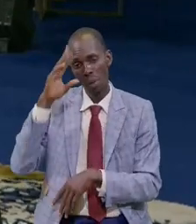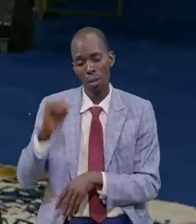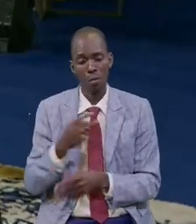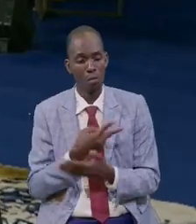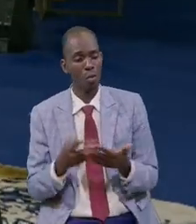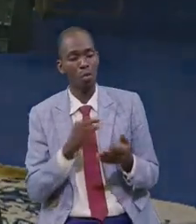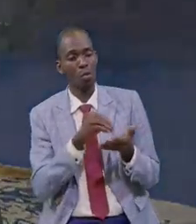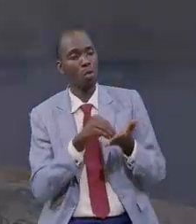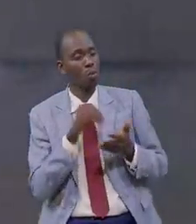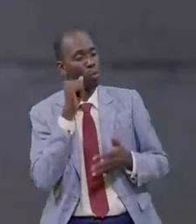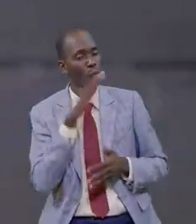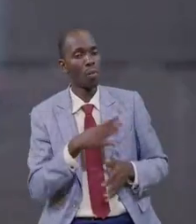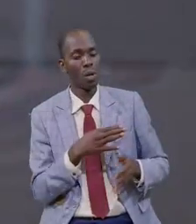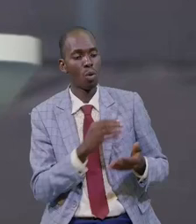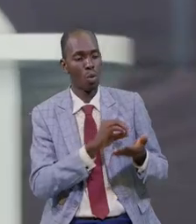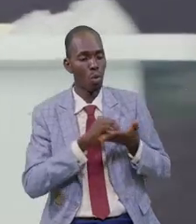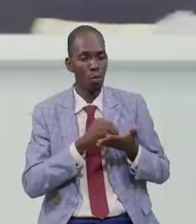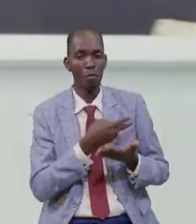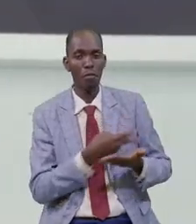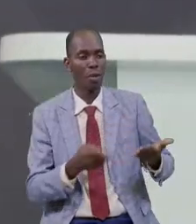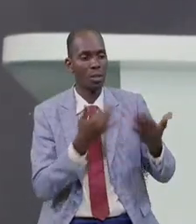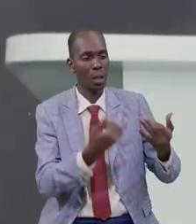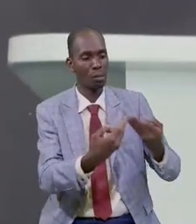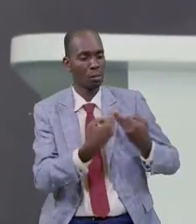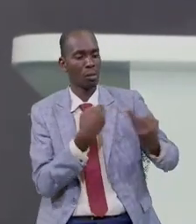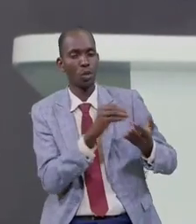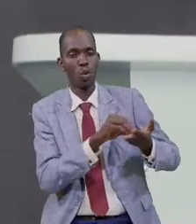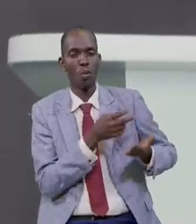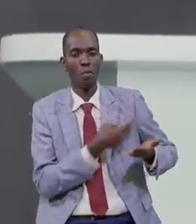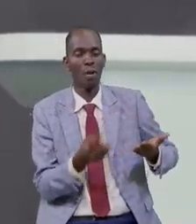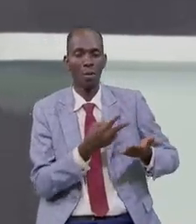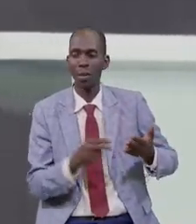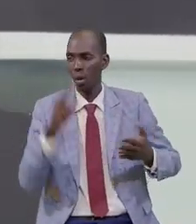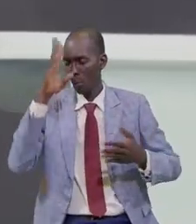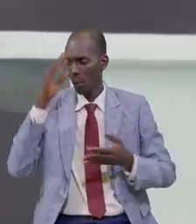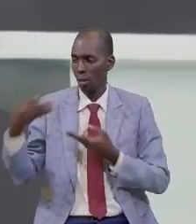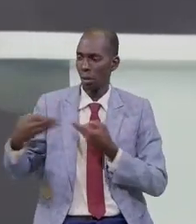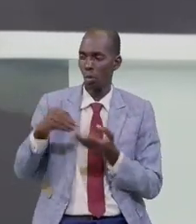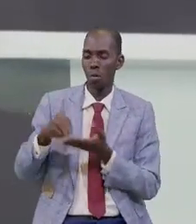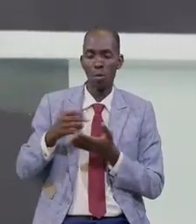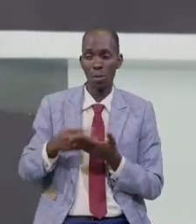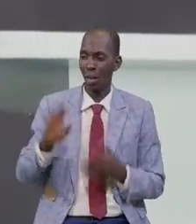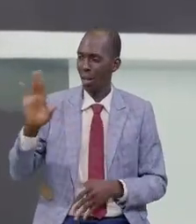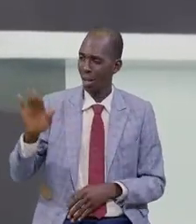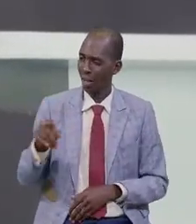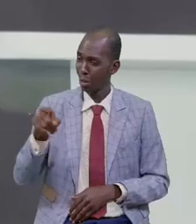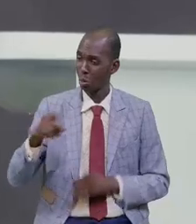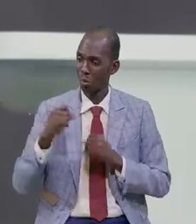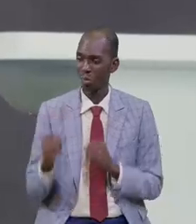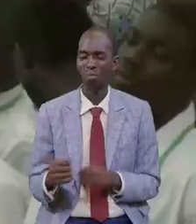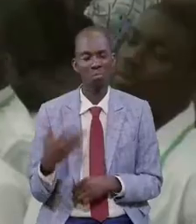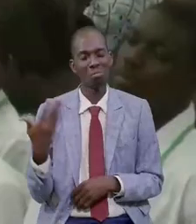d'une femme et il n Il tenant à leur histoire ils disent j'étais aussi fort que toi